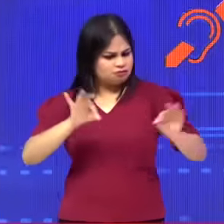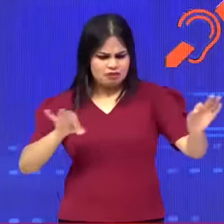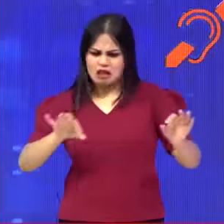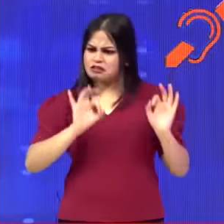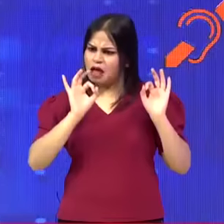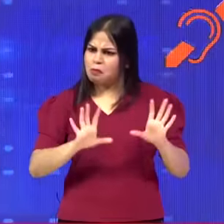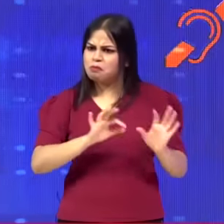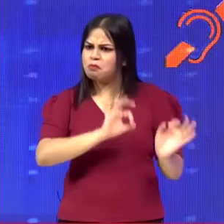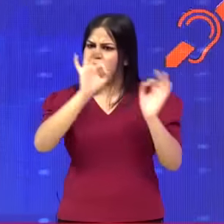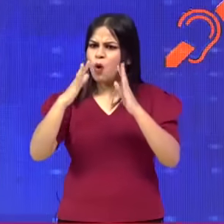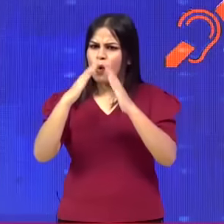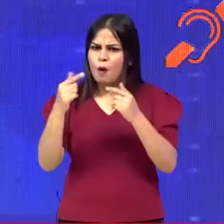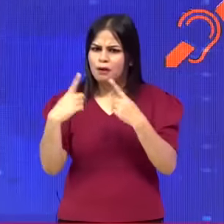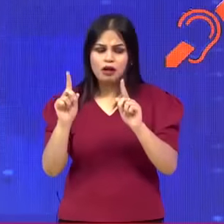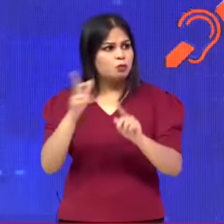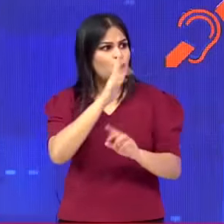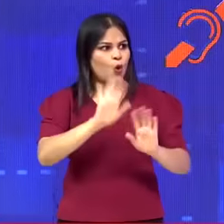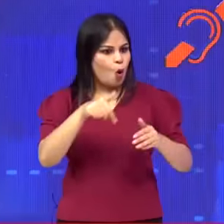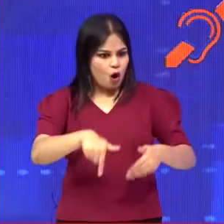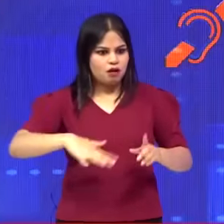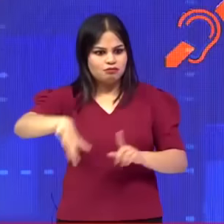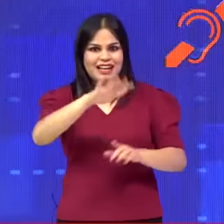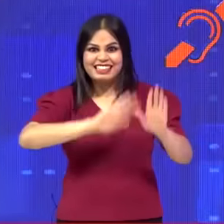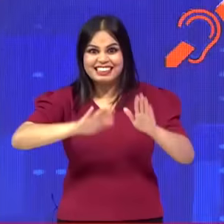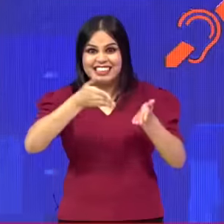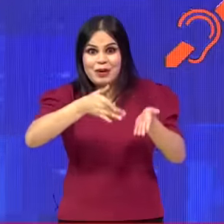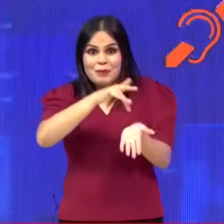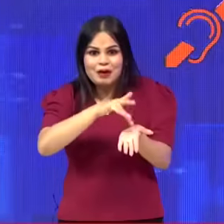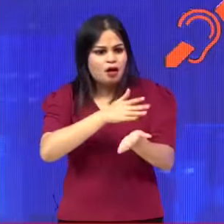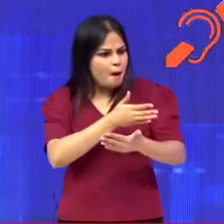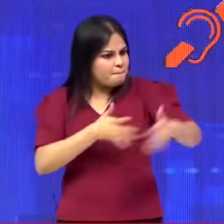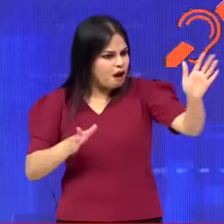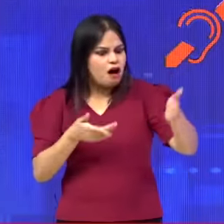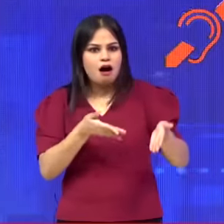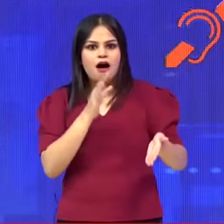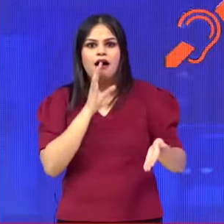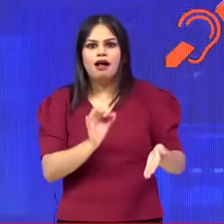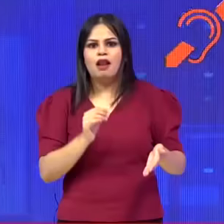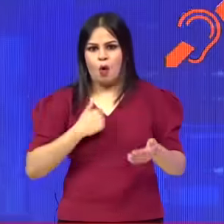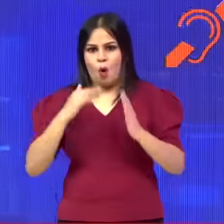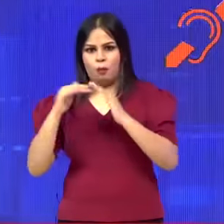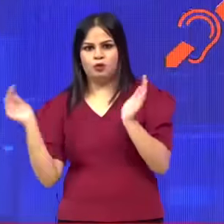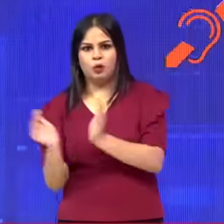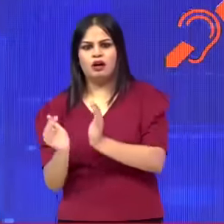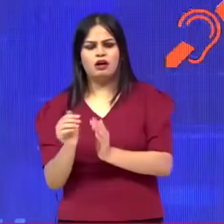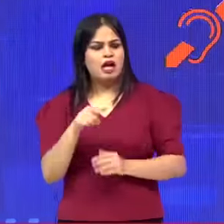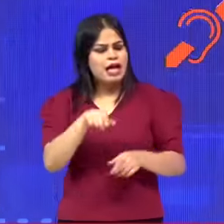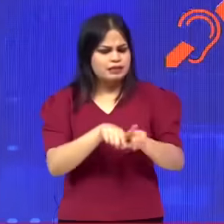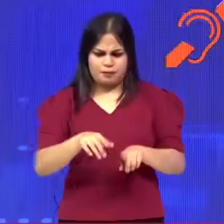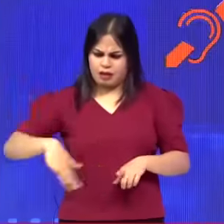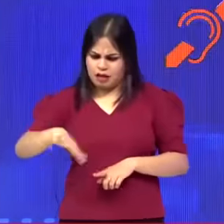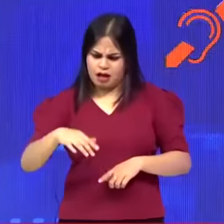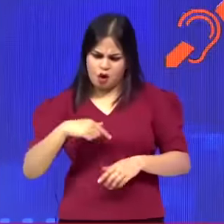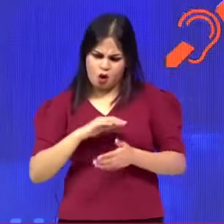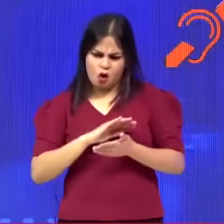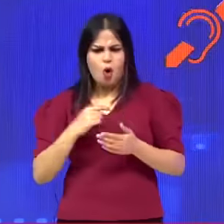ये तो बहुत बड़ा है सर। ये तो बहुत बड़ा है, ये थिन्यू, ये हो गया अपना लिविंग रूम,